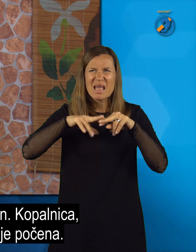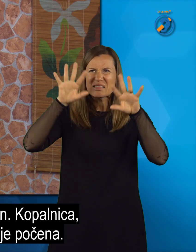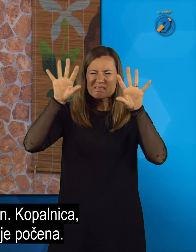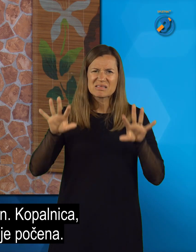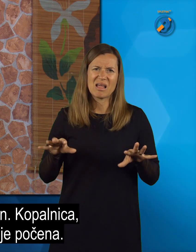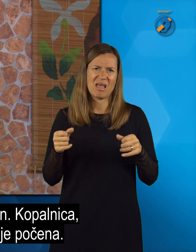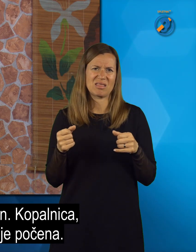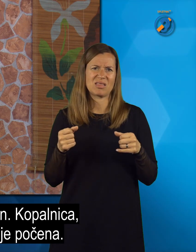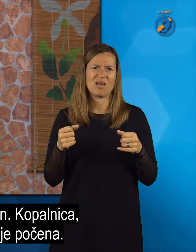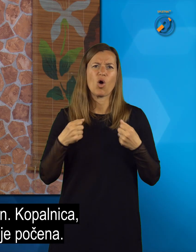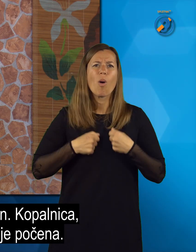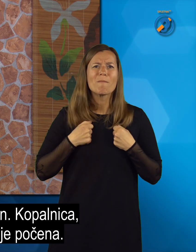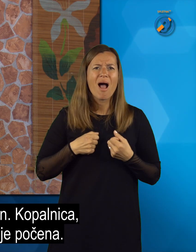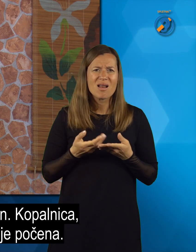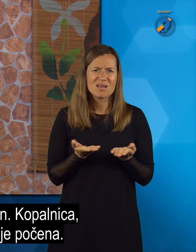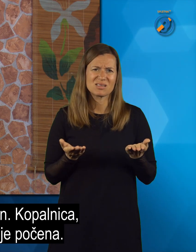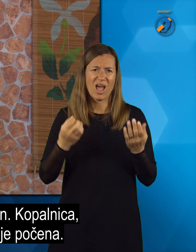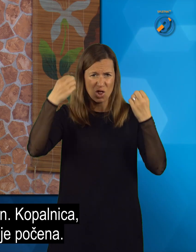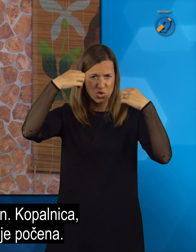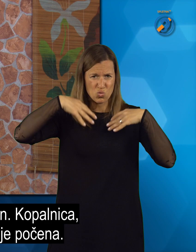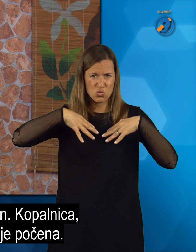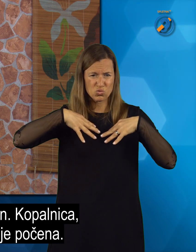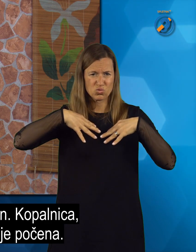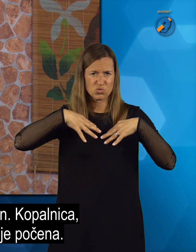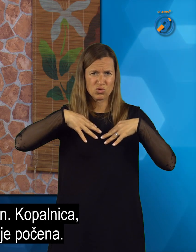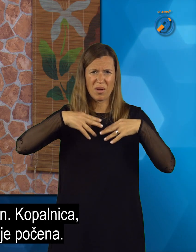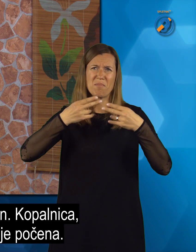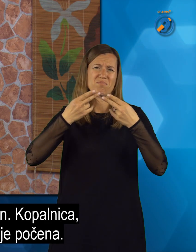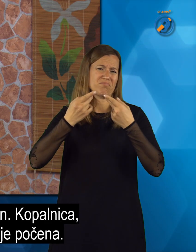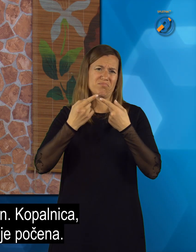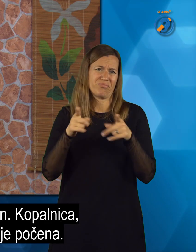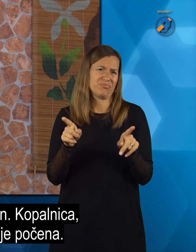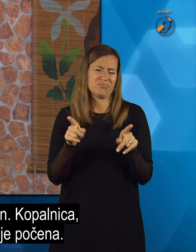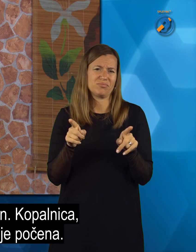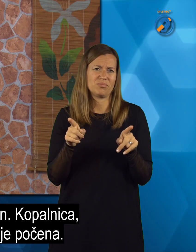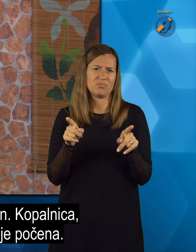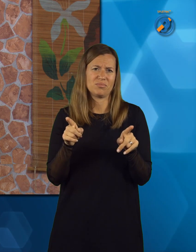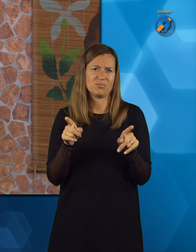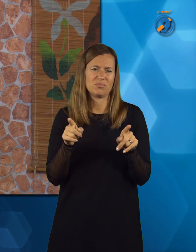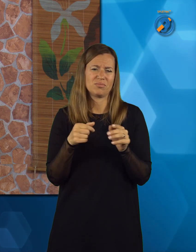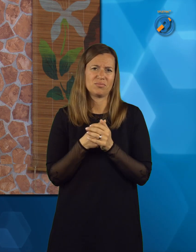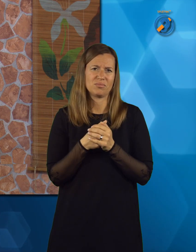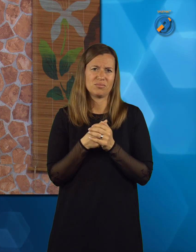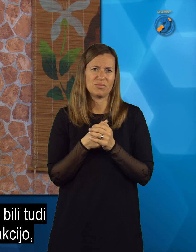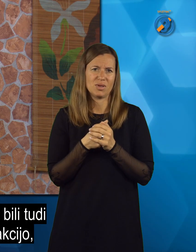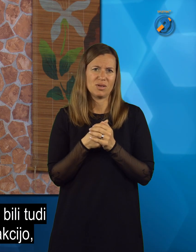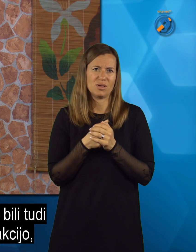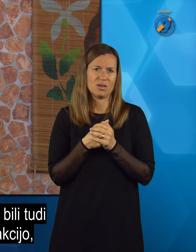plesen, kopalnica, tuš je, tuš kabina je počena.